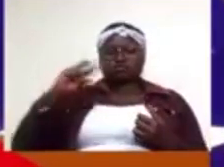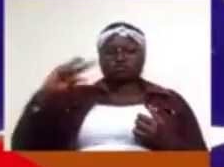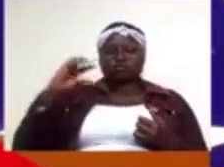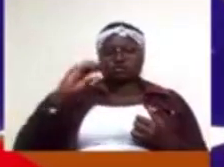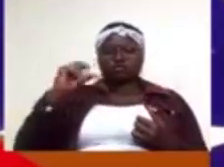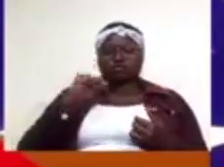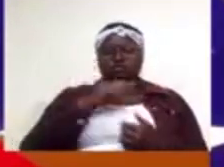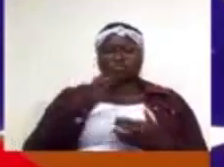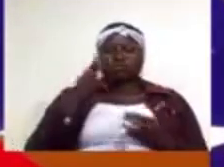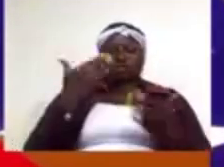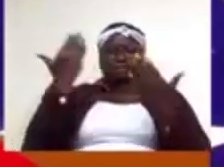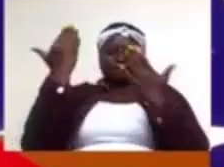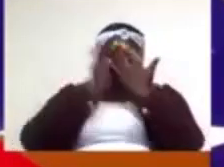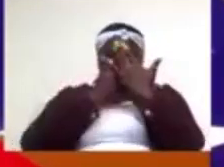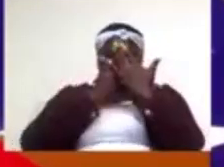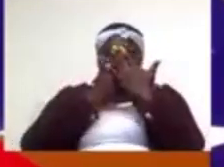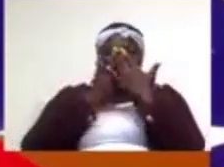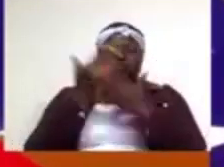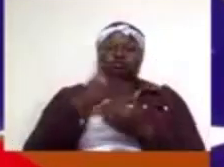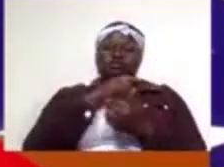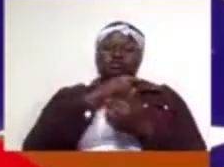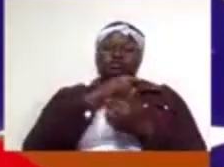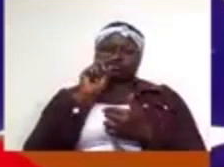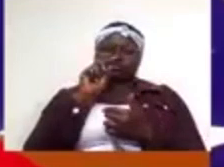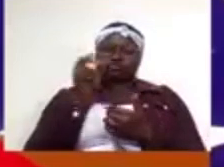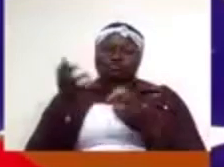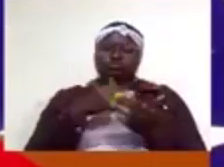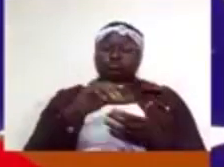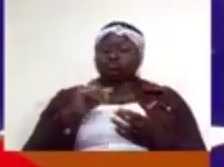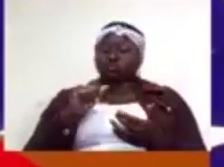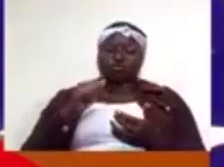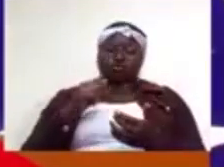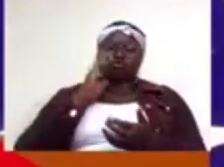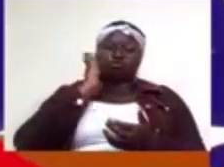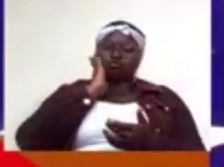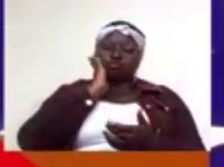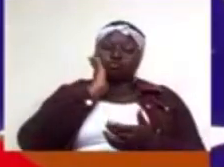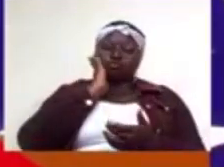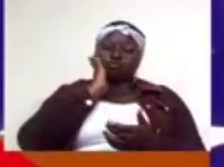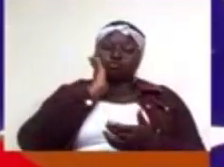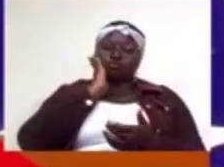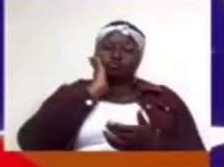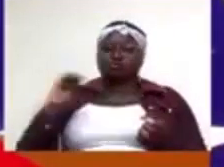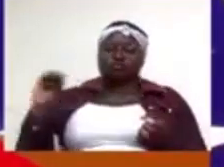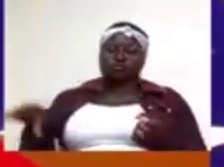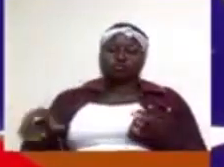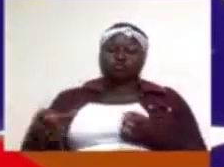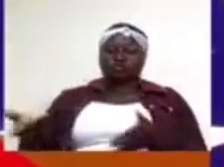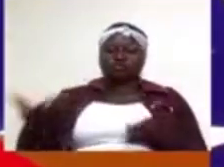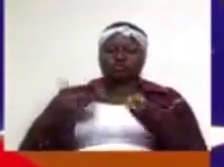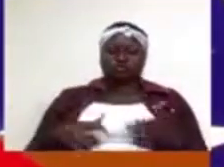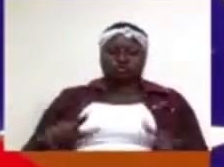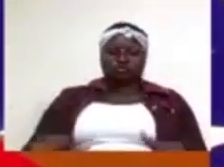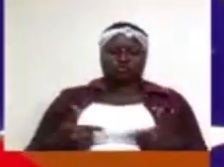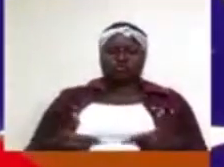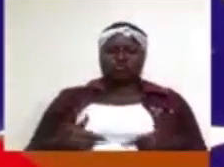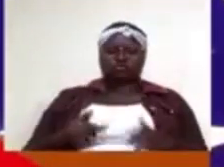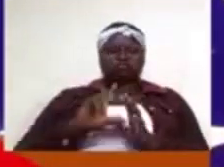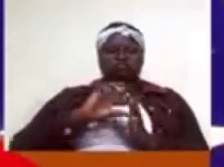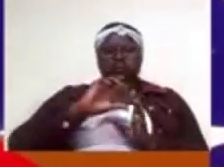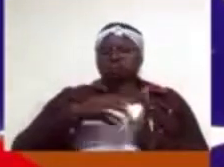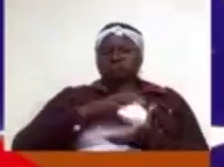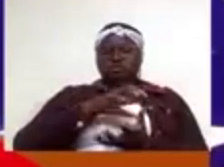ya kira blackout, yeah. Ya mwoni ya terere. Mutumia agutiga kogo theno dogitura wewe kindu